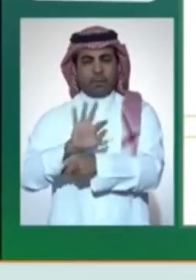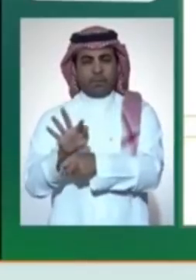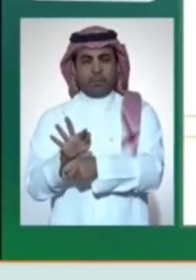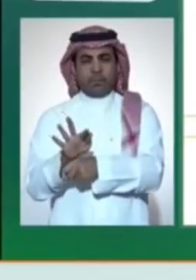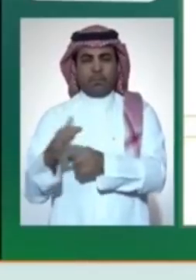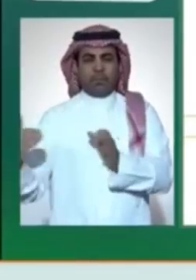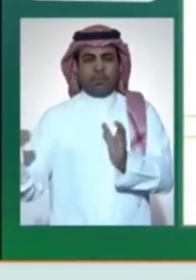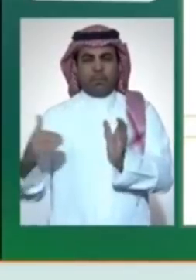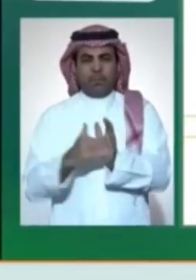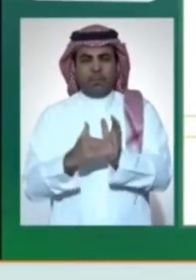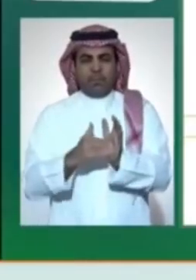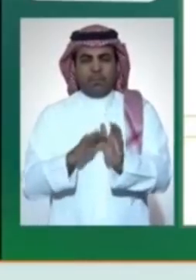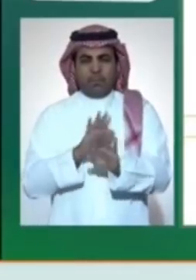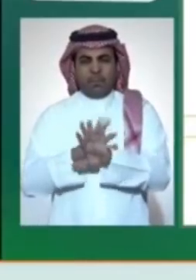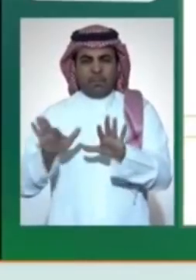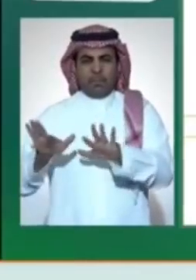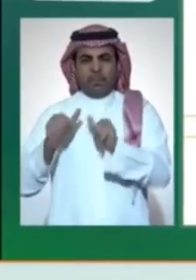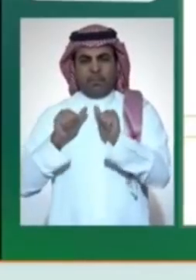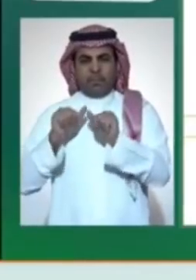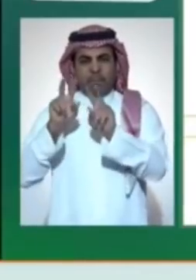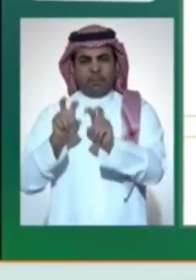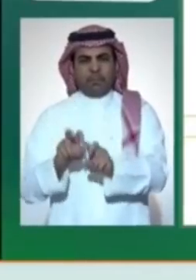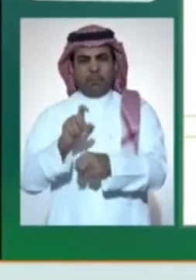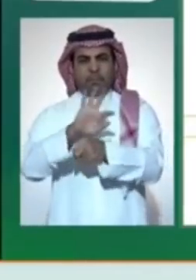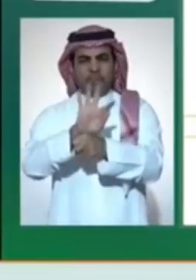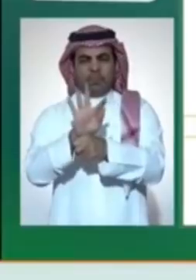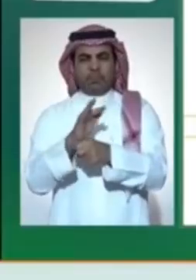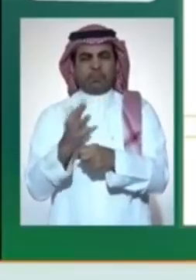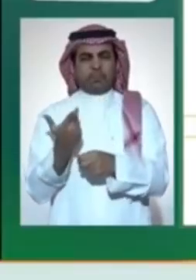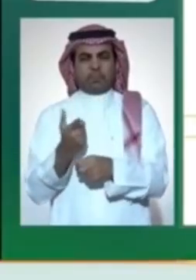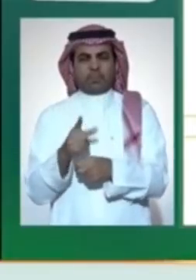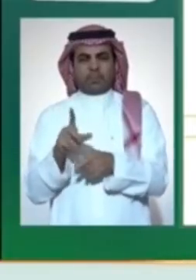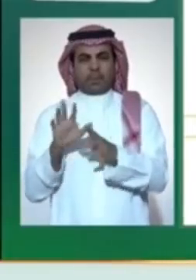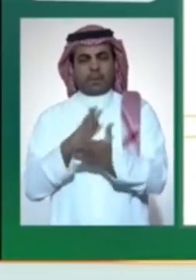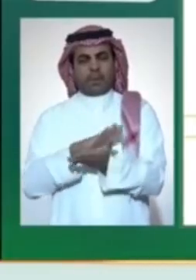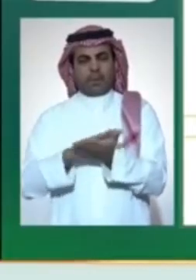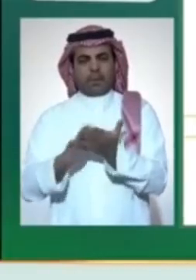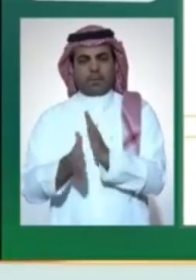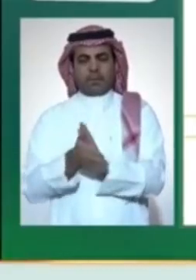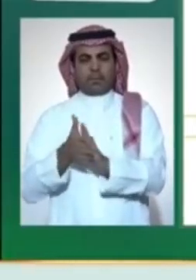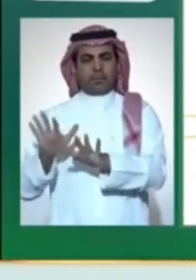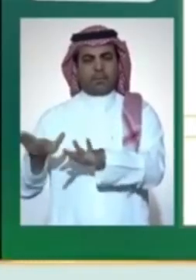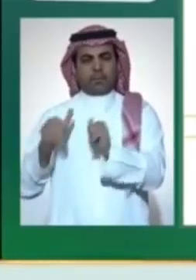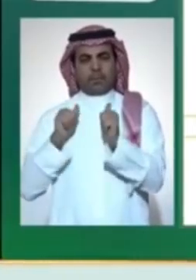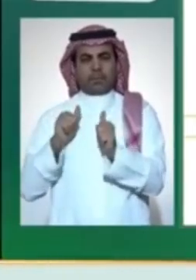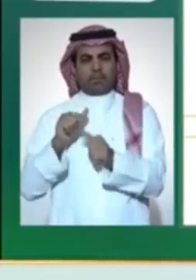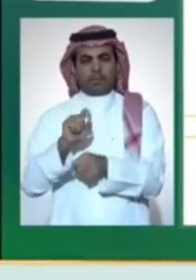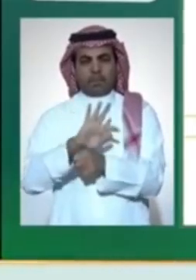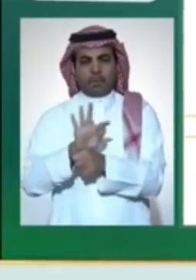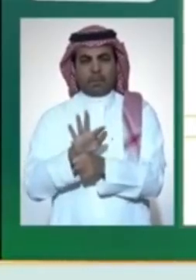أو تتقف هذه الجوائح وتندثر أو حتى